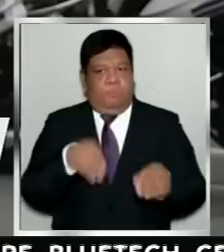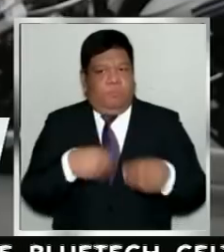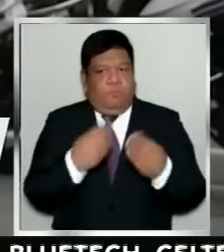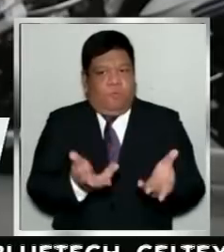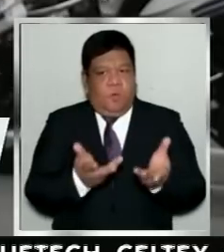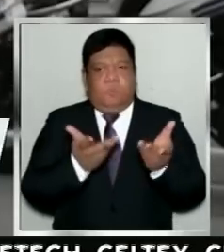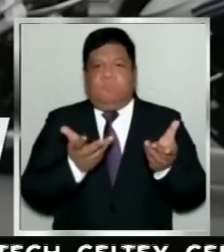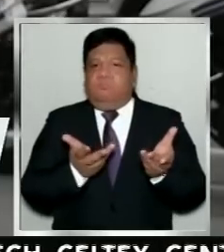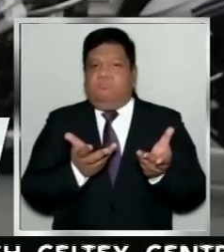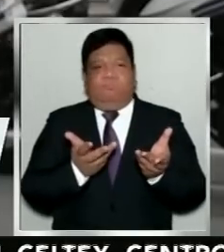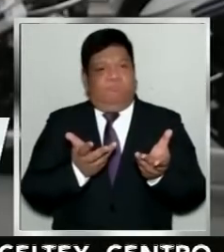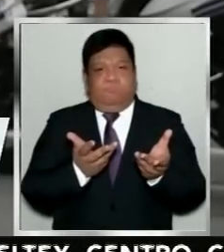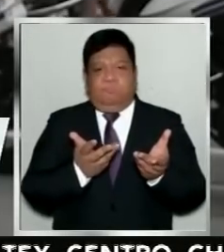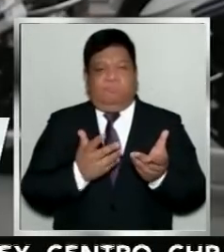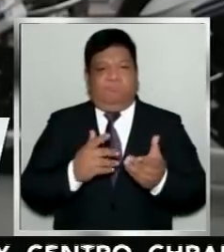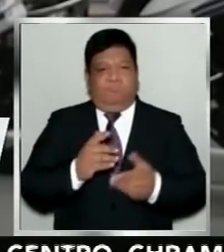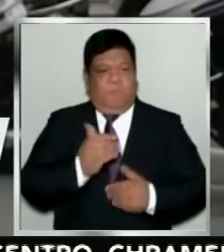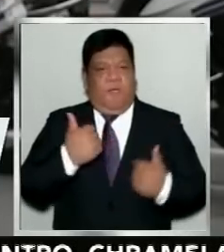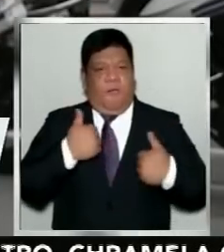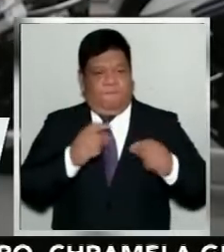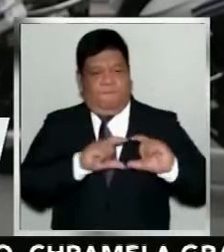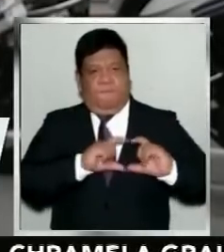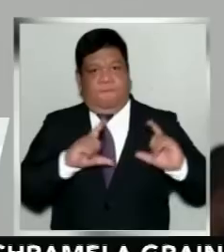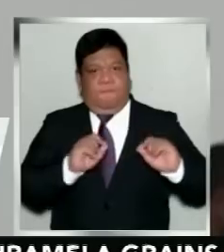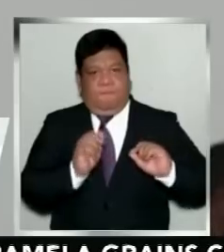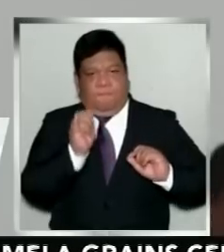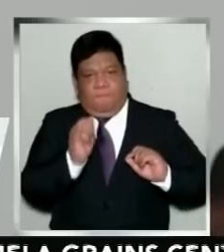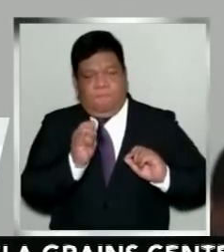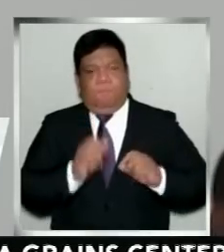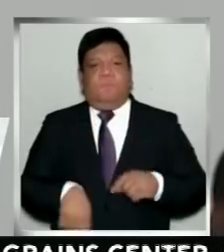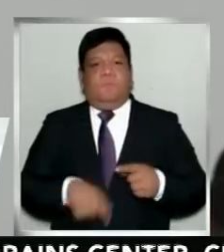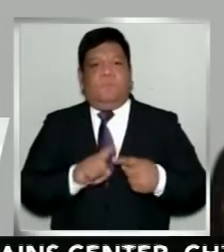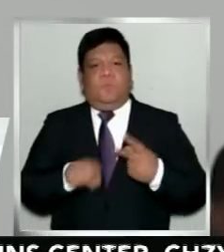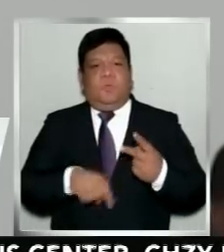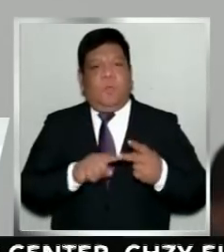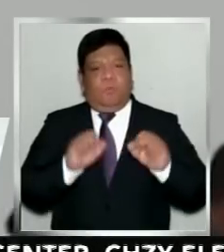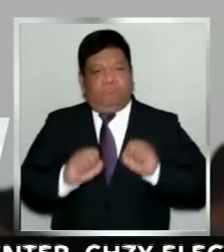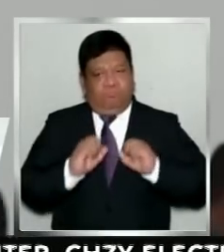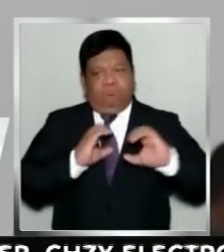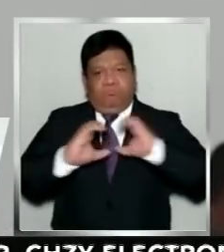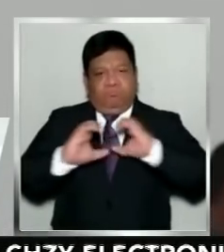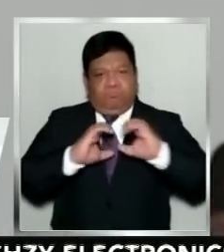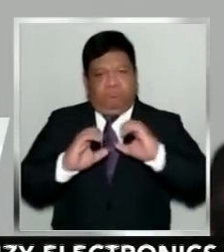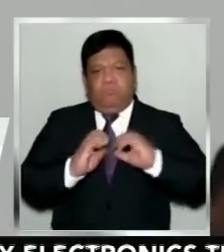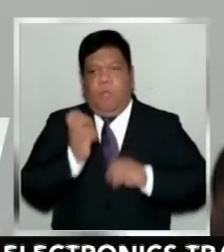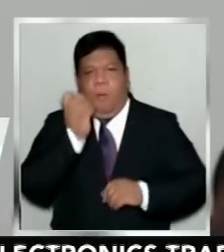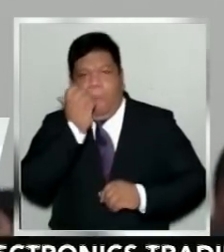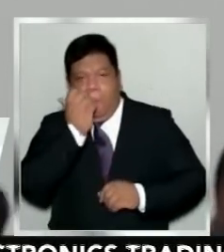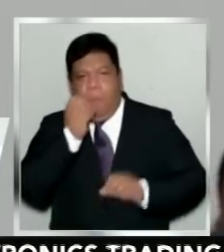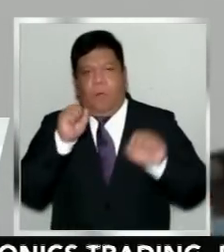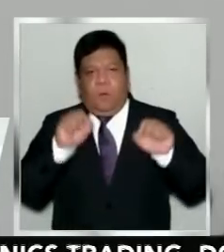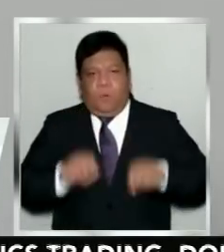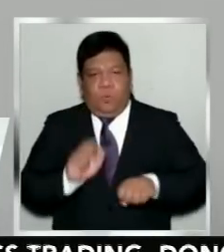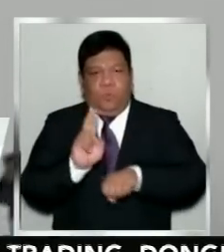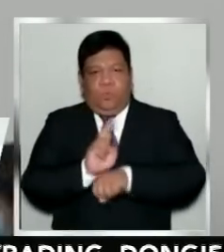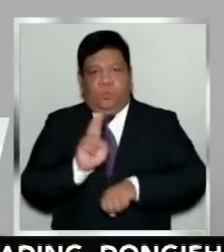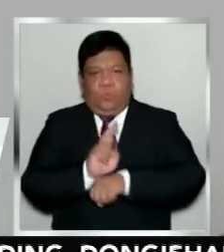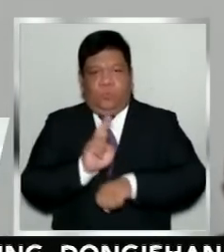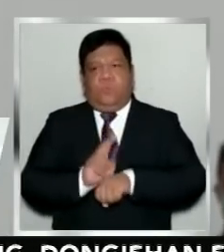body cam. You can communicate within your unit using the Bucor